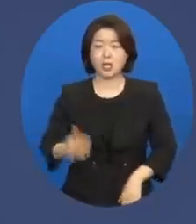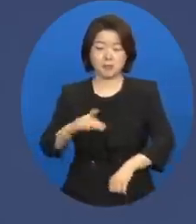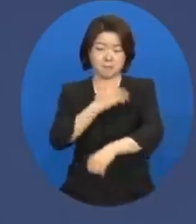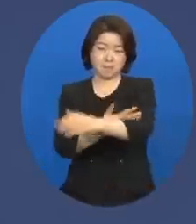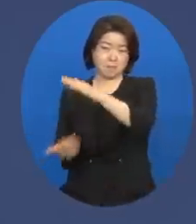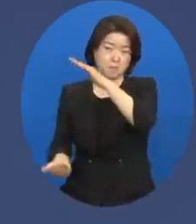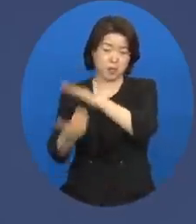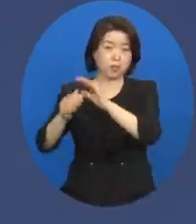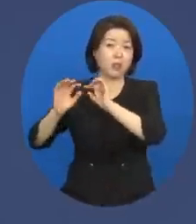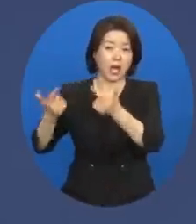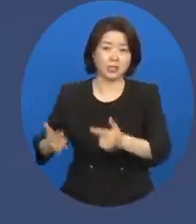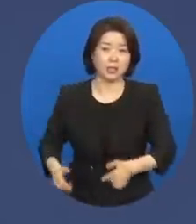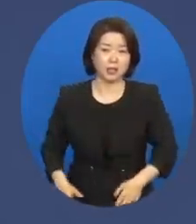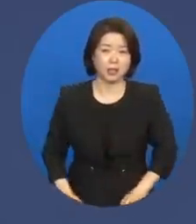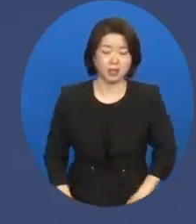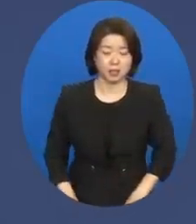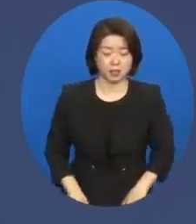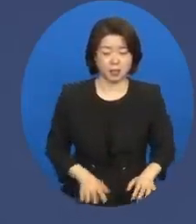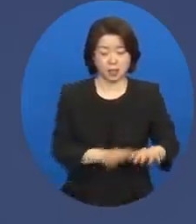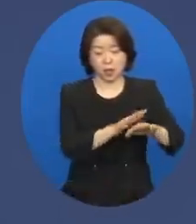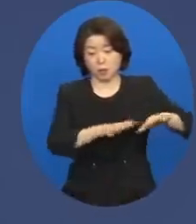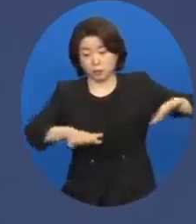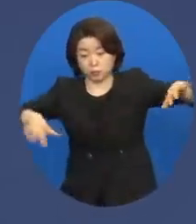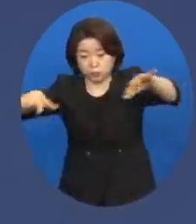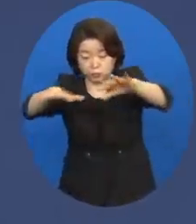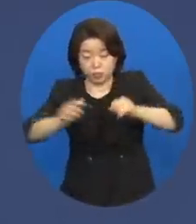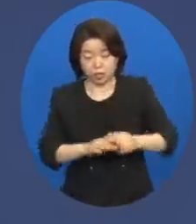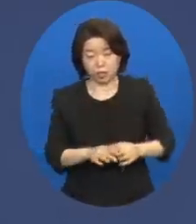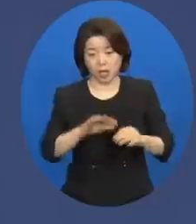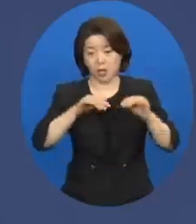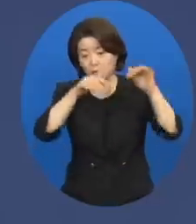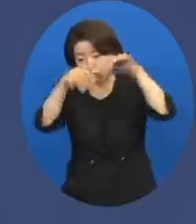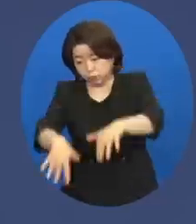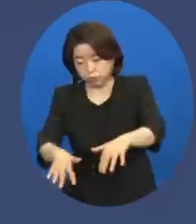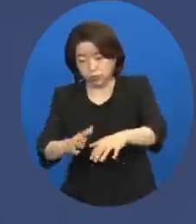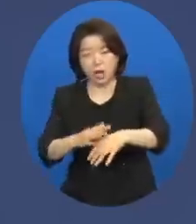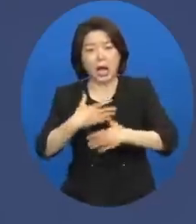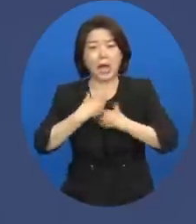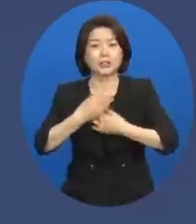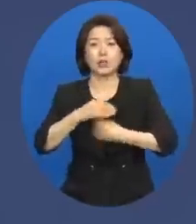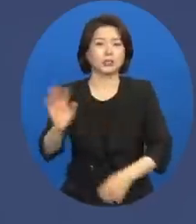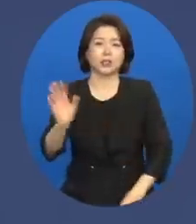아니에요. 폭포가 저한테 전혀 안전지대가 아니라는 거예요.